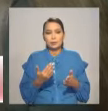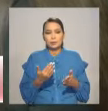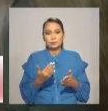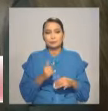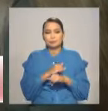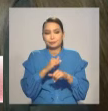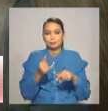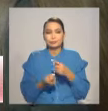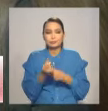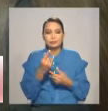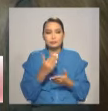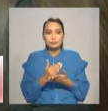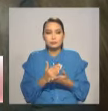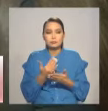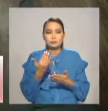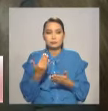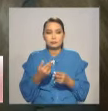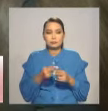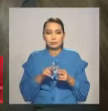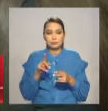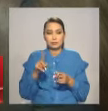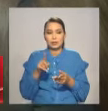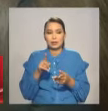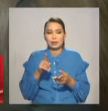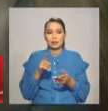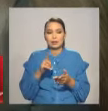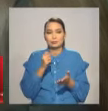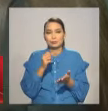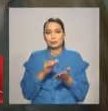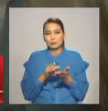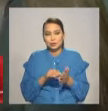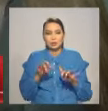Поэтому накладывает свой отпечаток, то есть больше